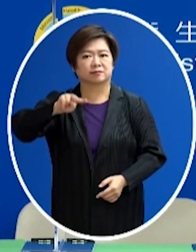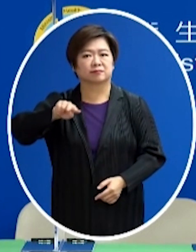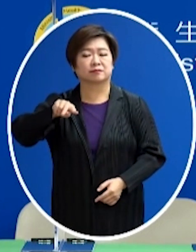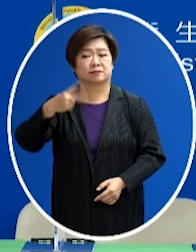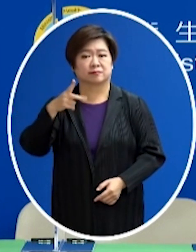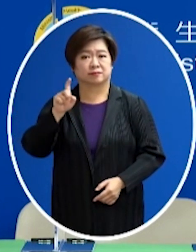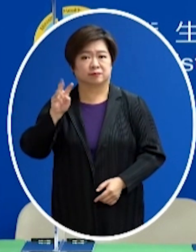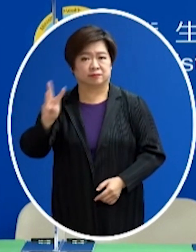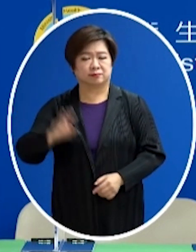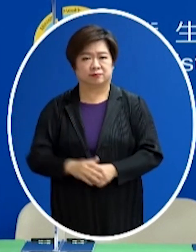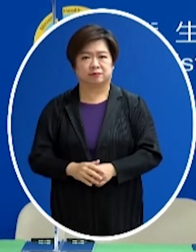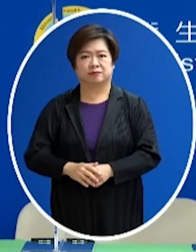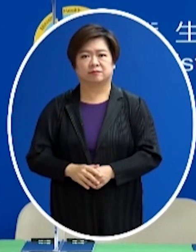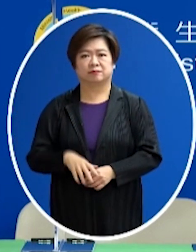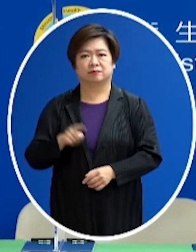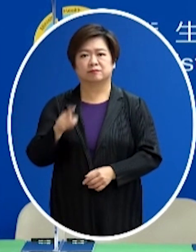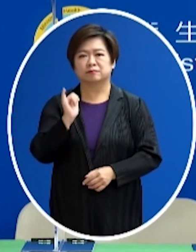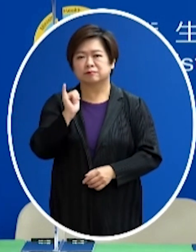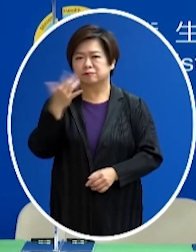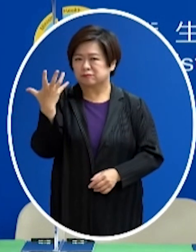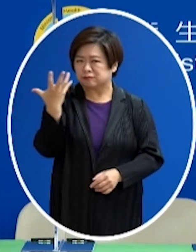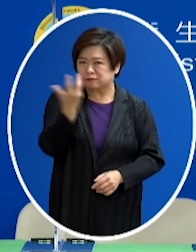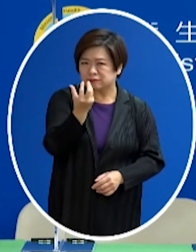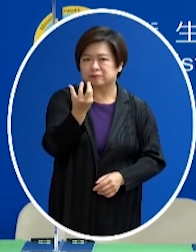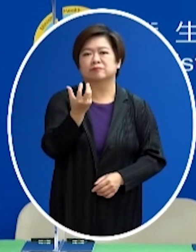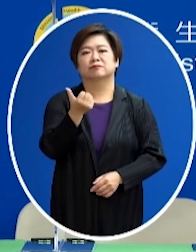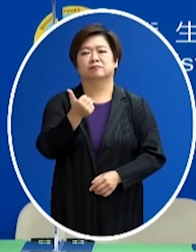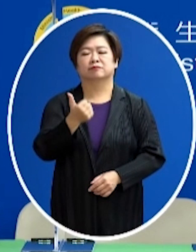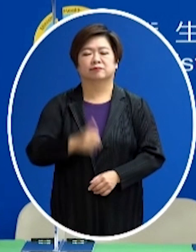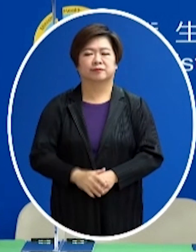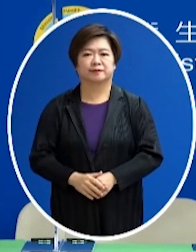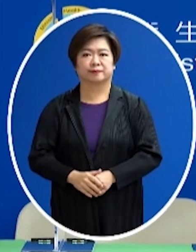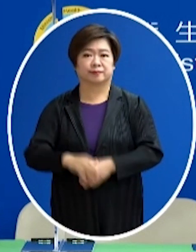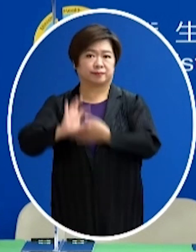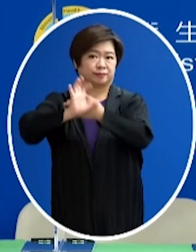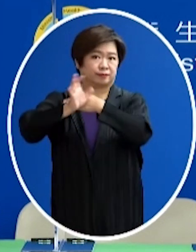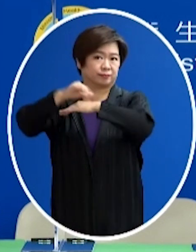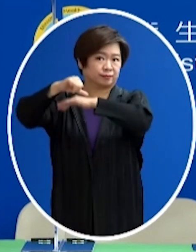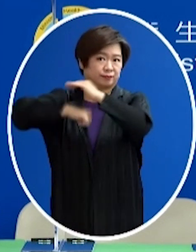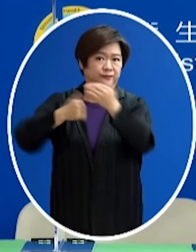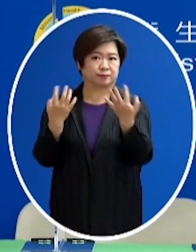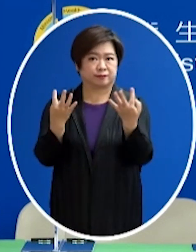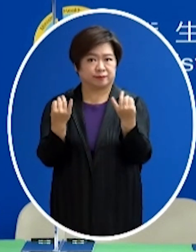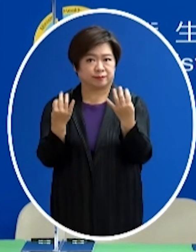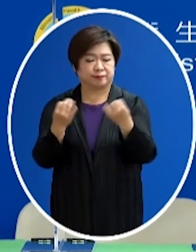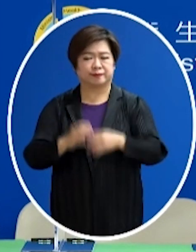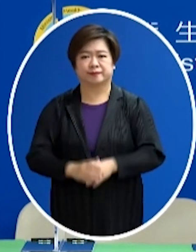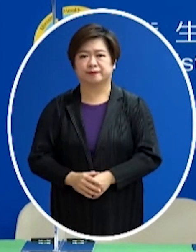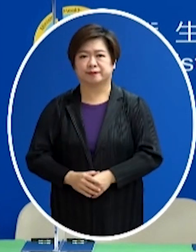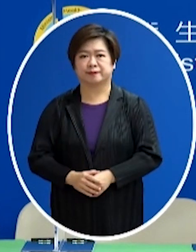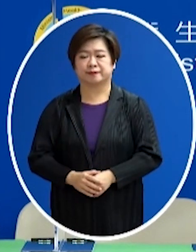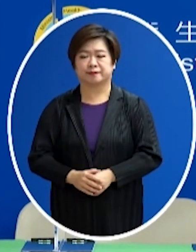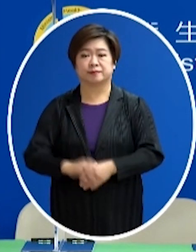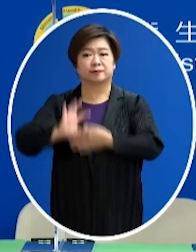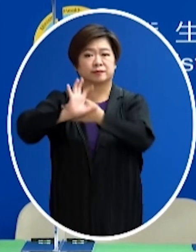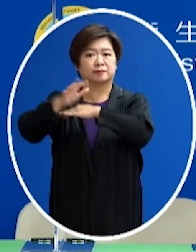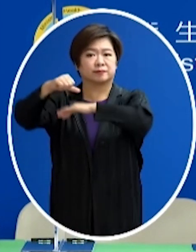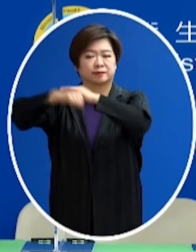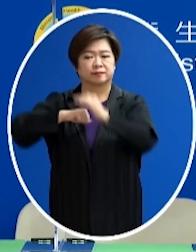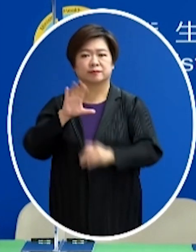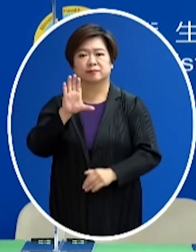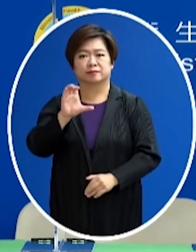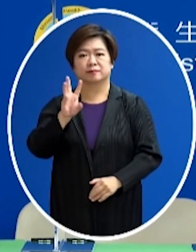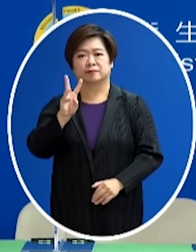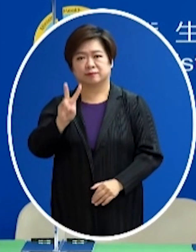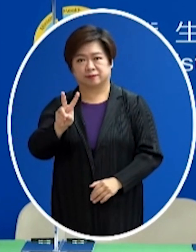52,213个的话哈，那的确是有稳定的下降的一个趋势。那境外移入的病例的部分，好，那我们今天境外移入的有